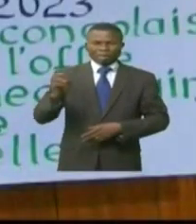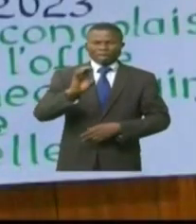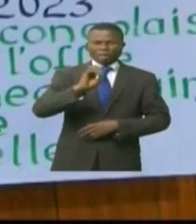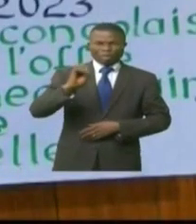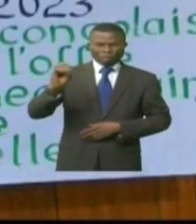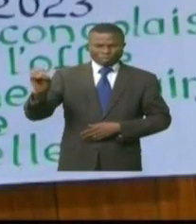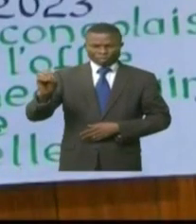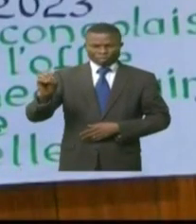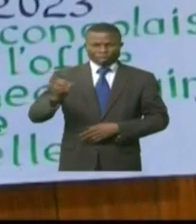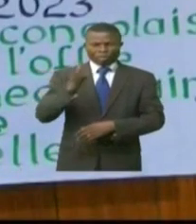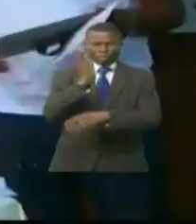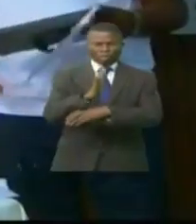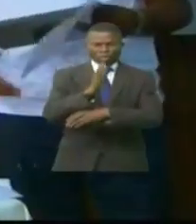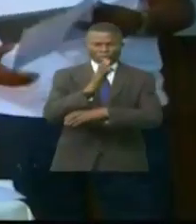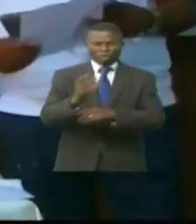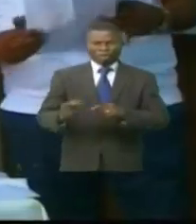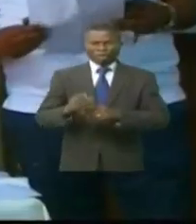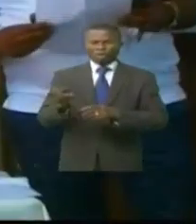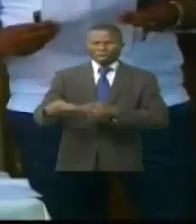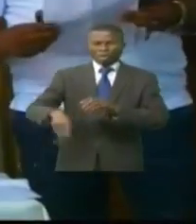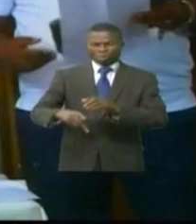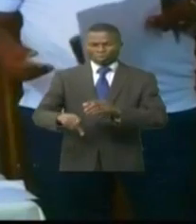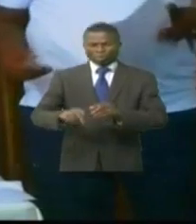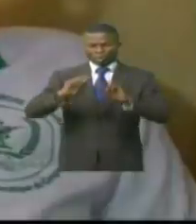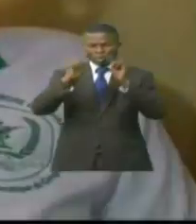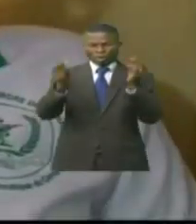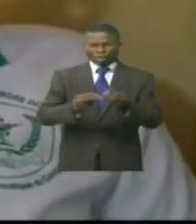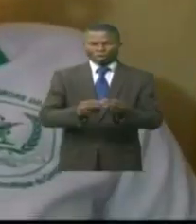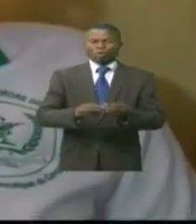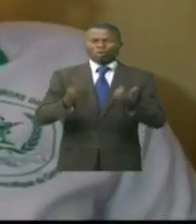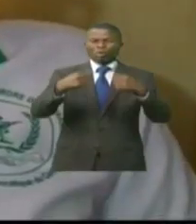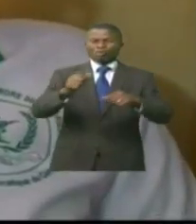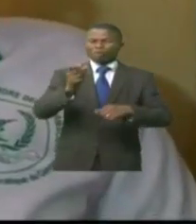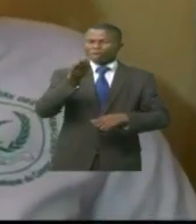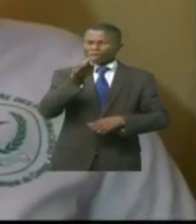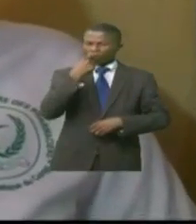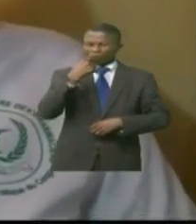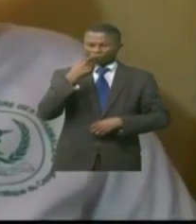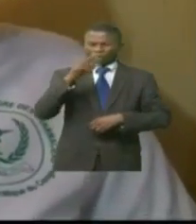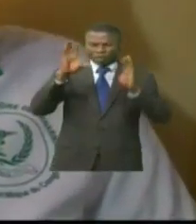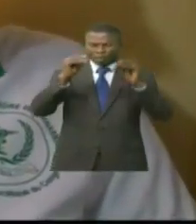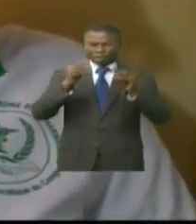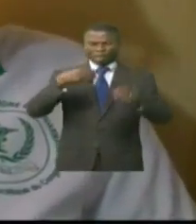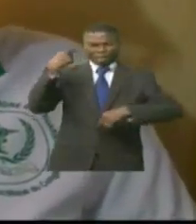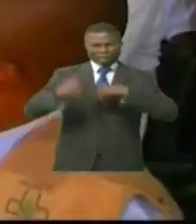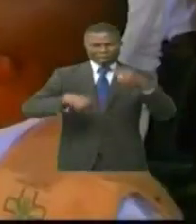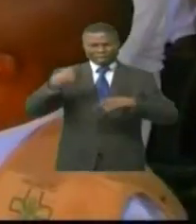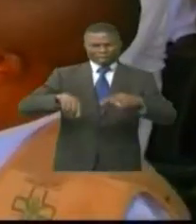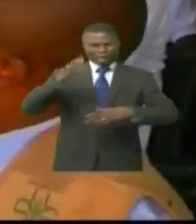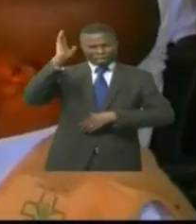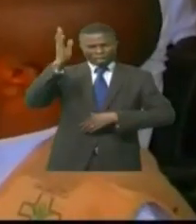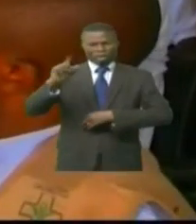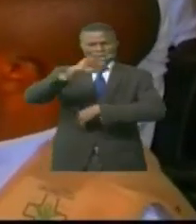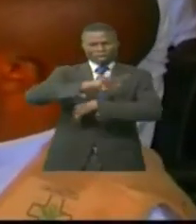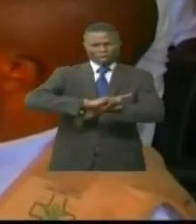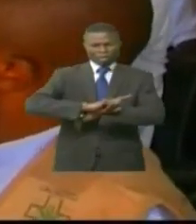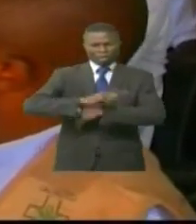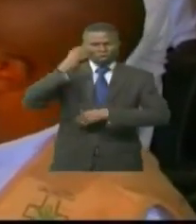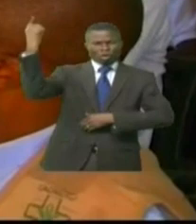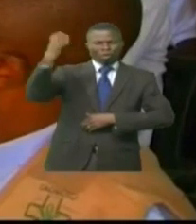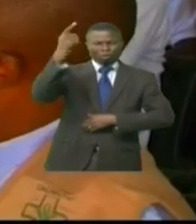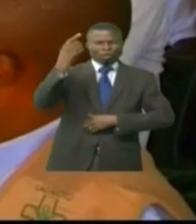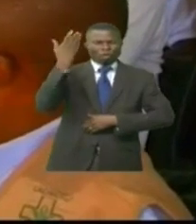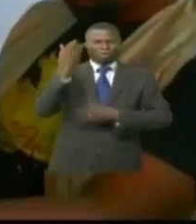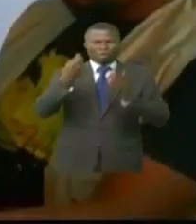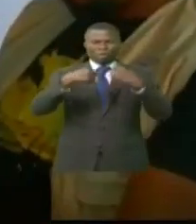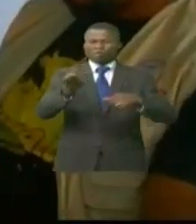oriental. Le Conseil provincial de l'Ordre des pharmaciens de cette province a tenu une conférence débat pour célébrer la journée mondiale des pharmaciens